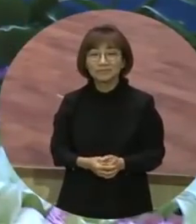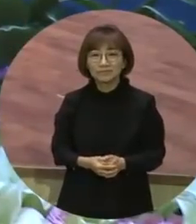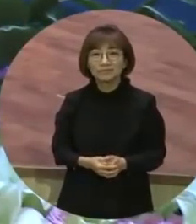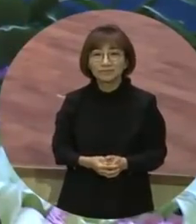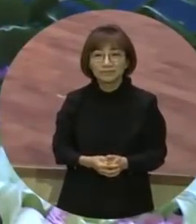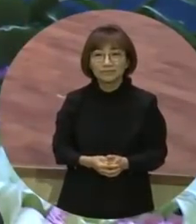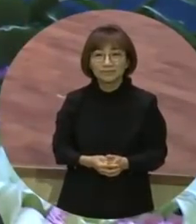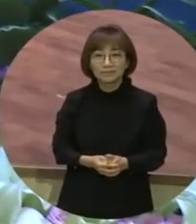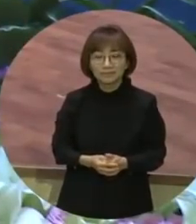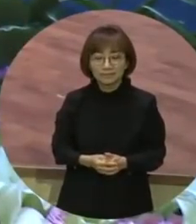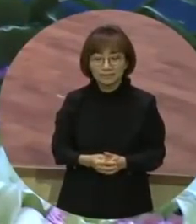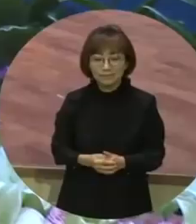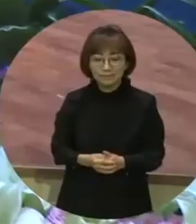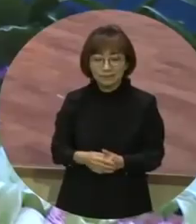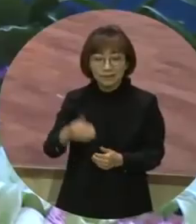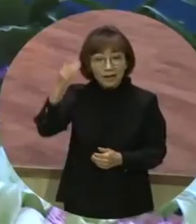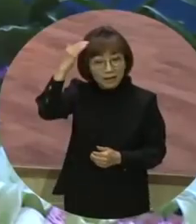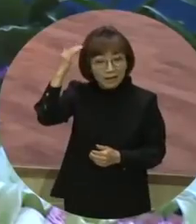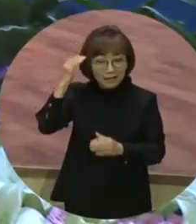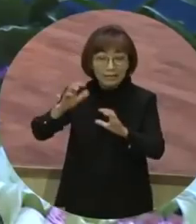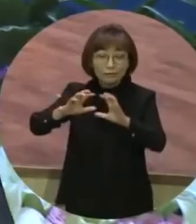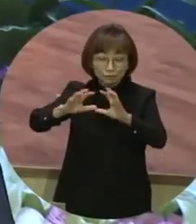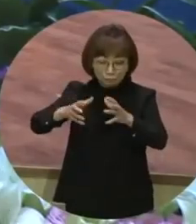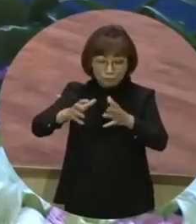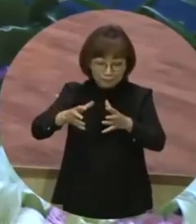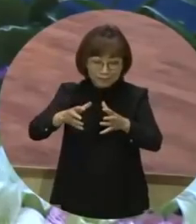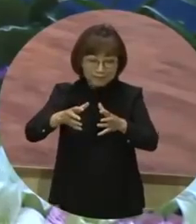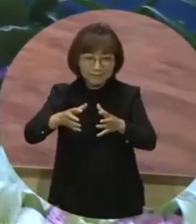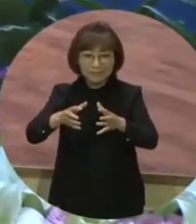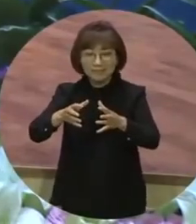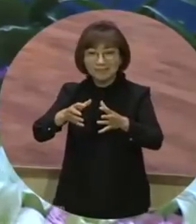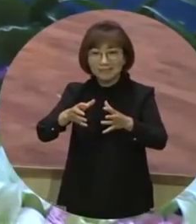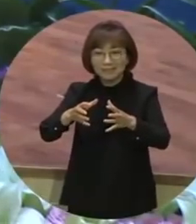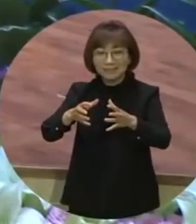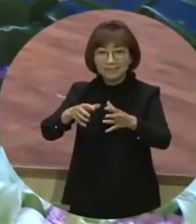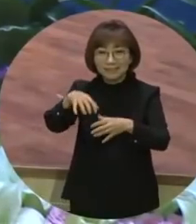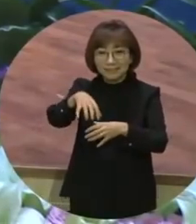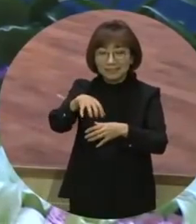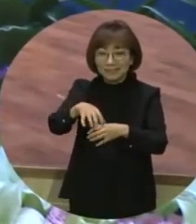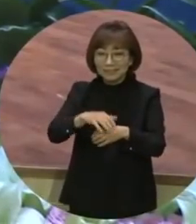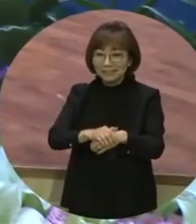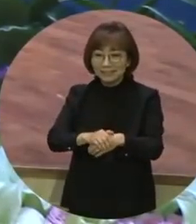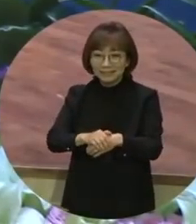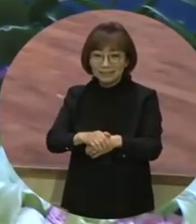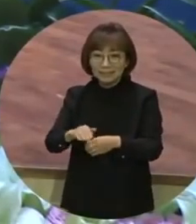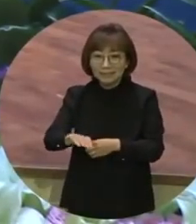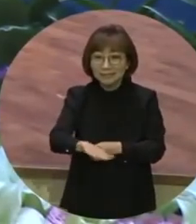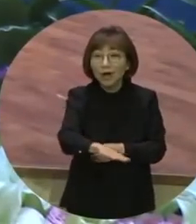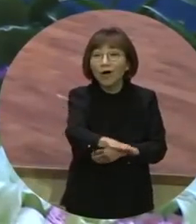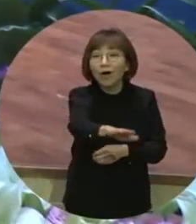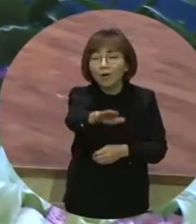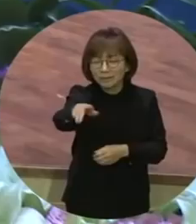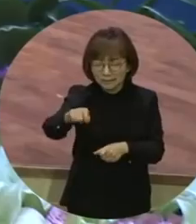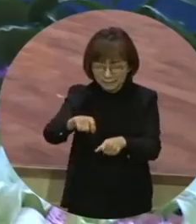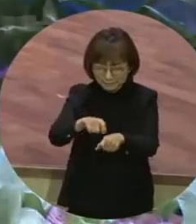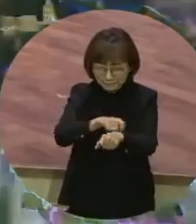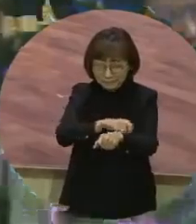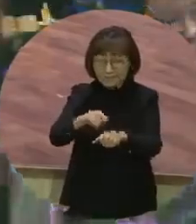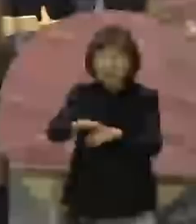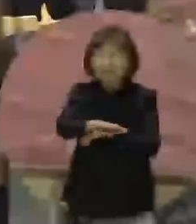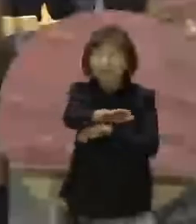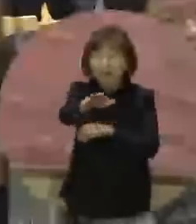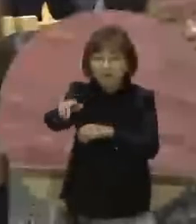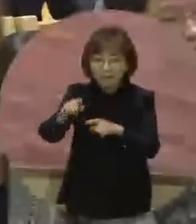앞에 성경적 예배를 드리고 있어요. 그 중에서도 여러분은 정말로 언약적 예배를 드리고